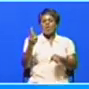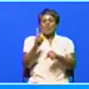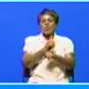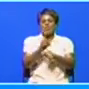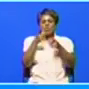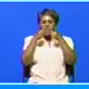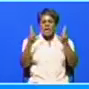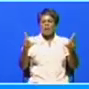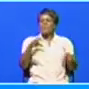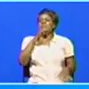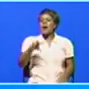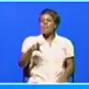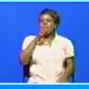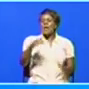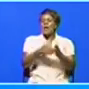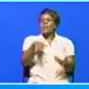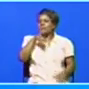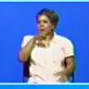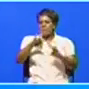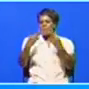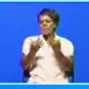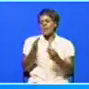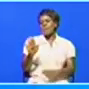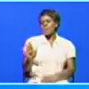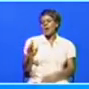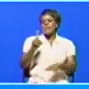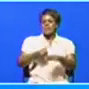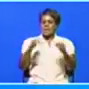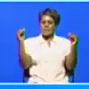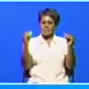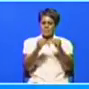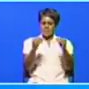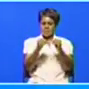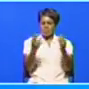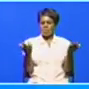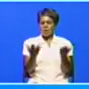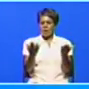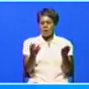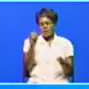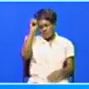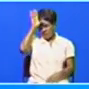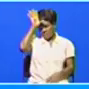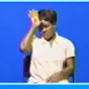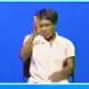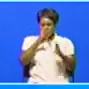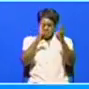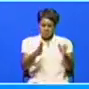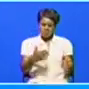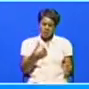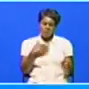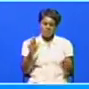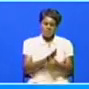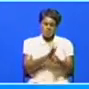chuki dhidi ya kiongozi wa NASA Raila Odinga na familia yake kwenye mkutano ulioandaliwa katika kaunti ya Kiambu. Sisi leo kesho na taarifa